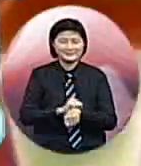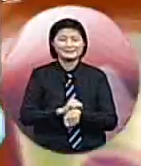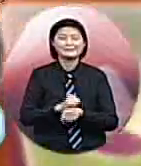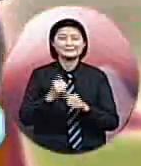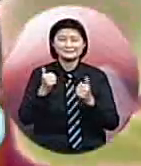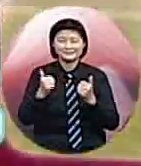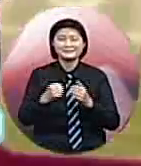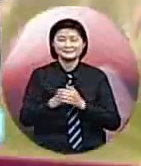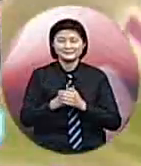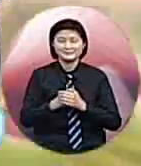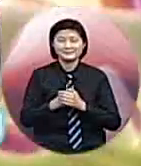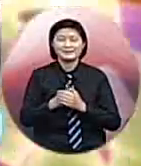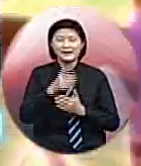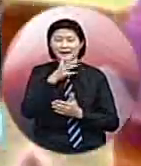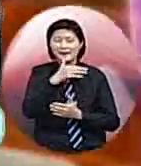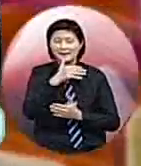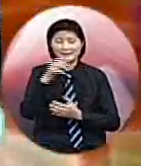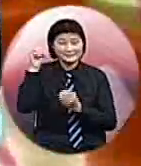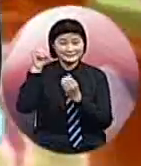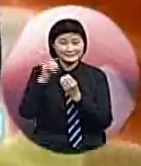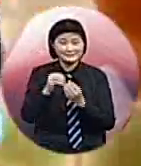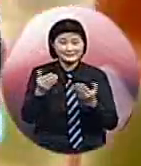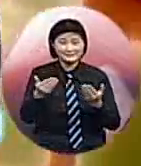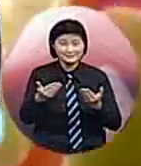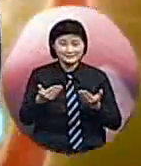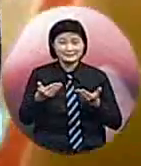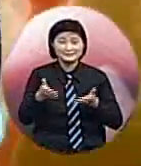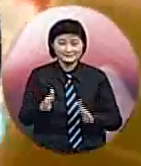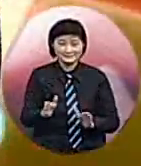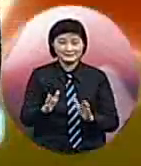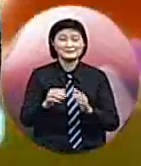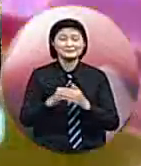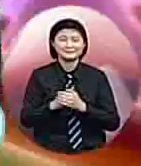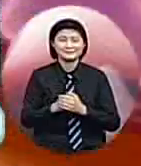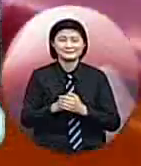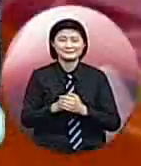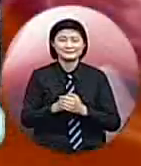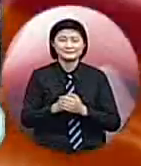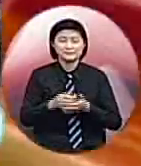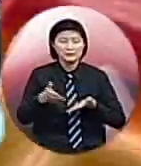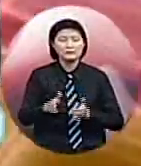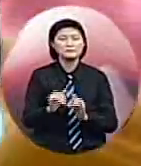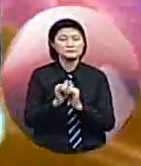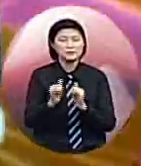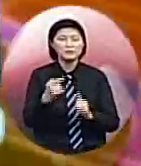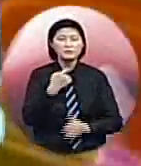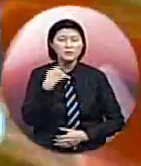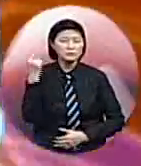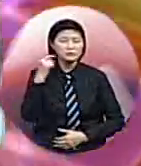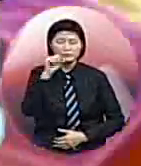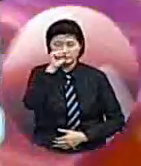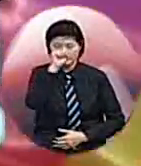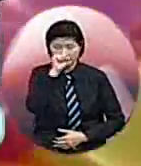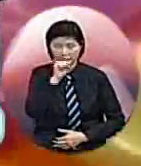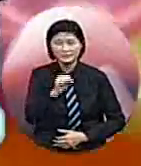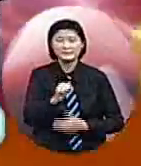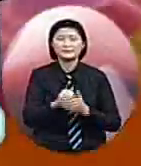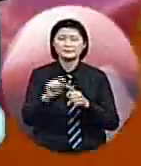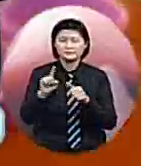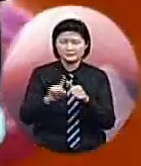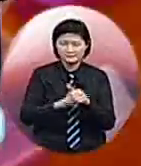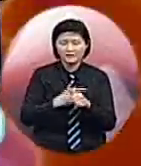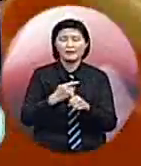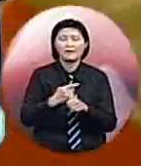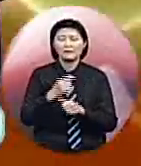어머님이 아, 잘하셨. 천생적으로 타고나셨구나. 네. 예. 그렇죠. 타고난 네. 분들은 이게 목소리 좋고 그냥 잘해